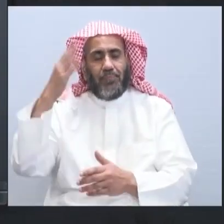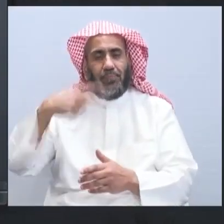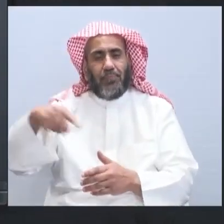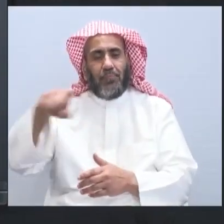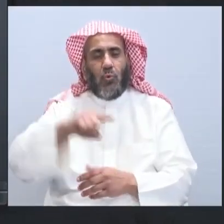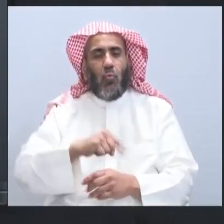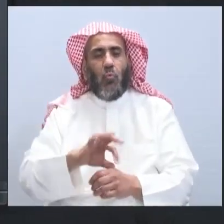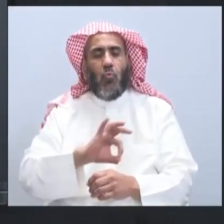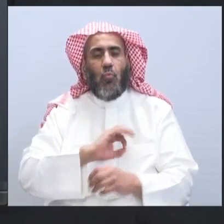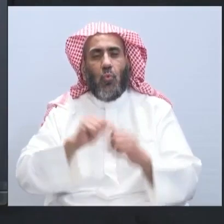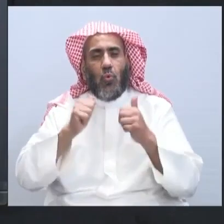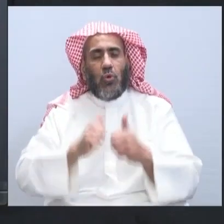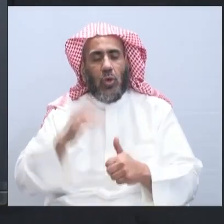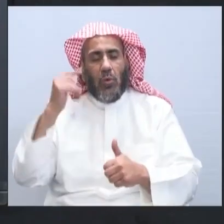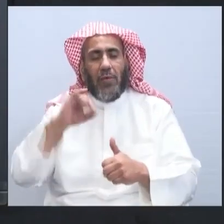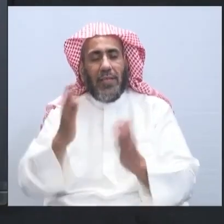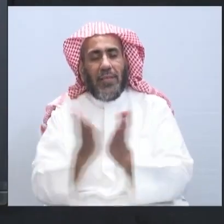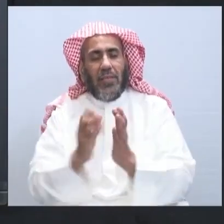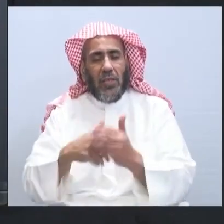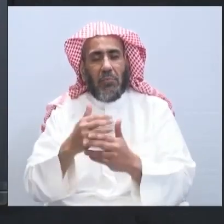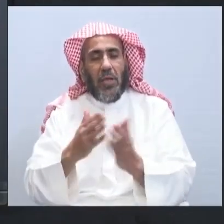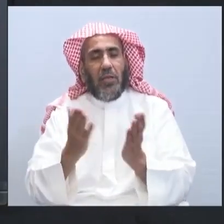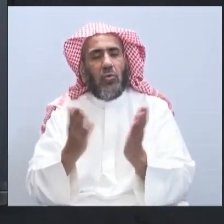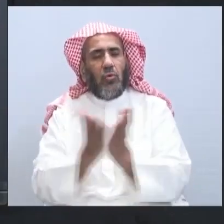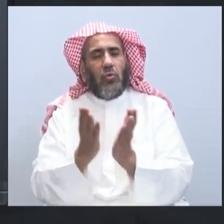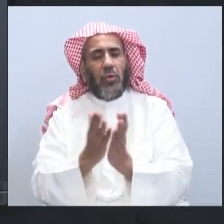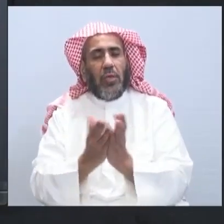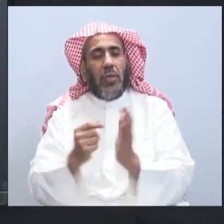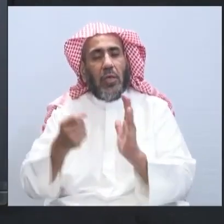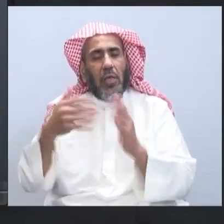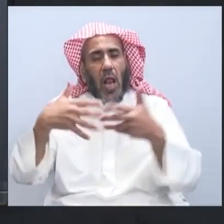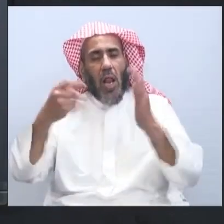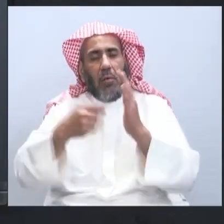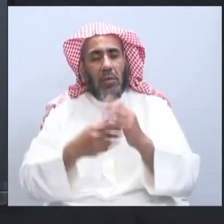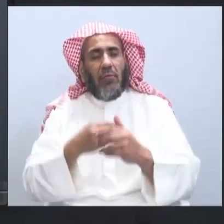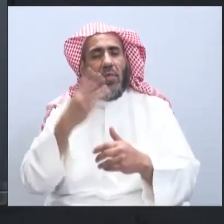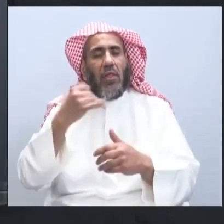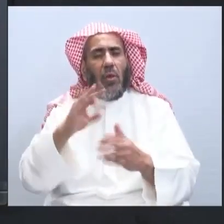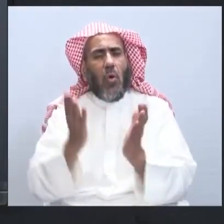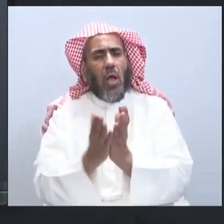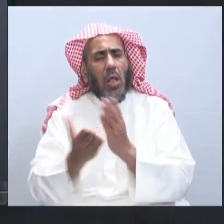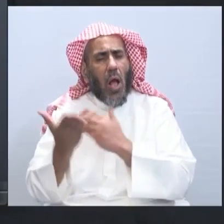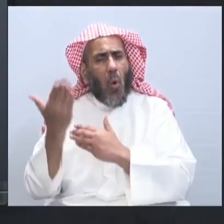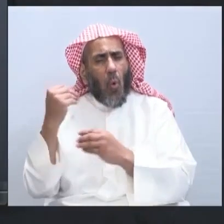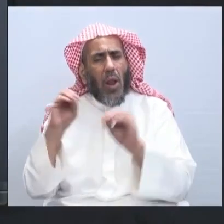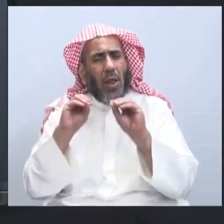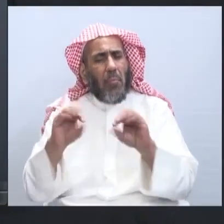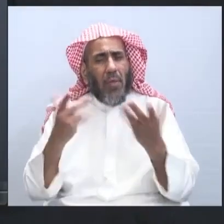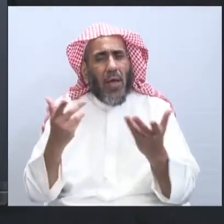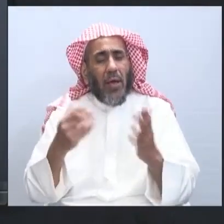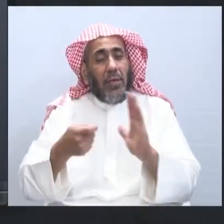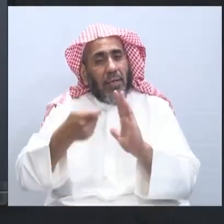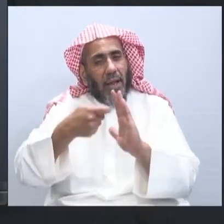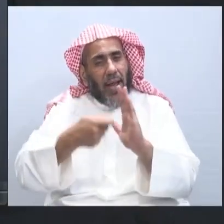بكم اعزائي الطلاب والطالبات في درس جديد في ماده الدراسات الادبيه للصف الثالث الثانوي كنا قد تحدثنا في الدرس الماضي عن